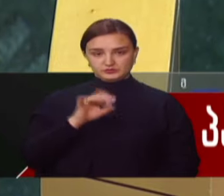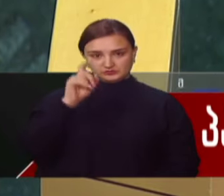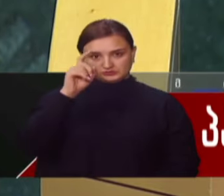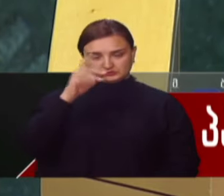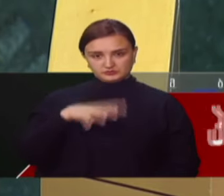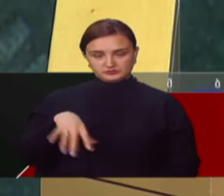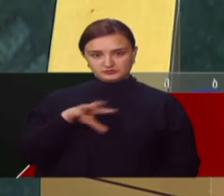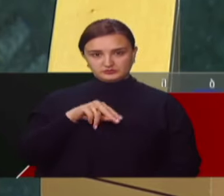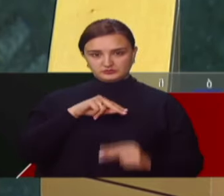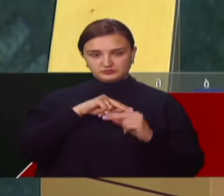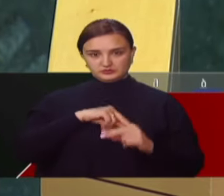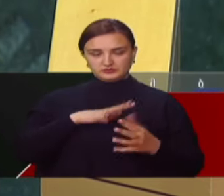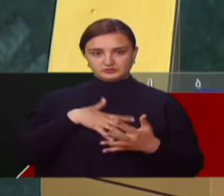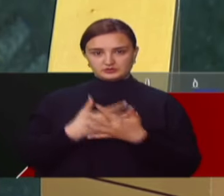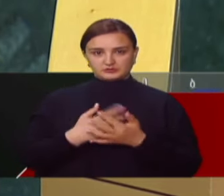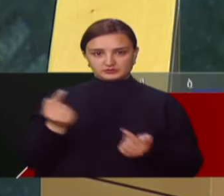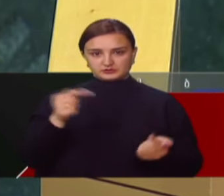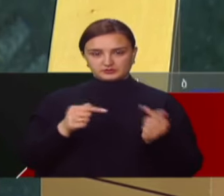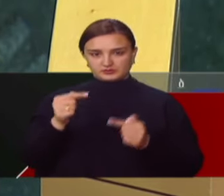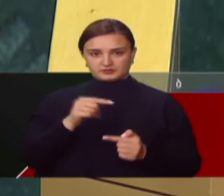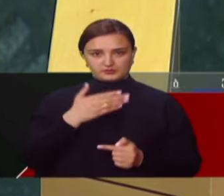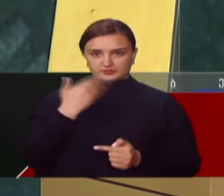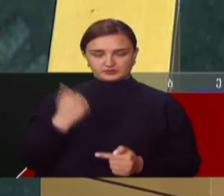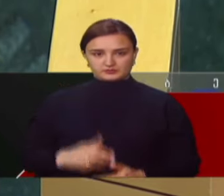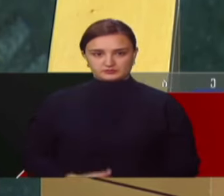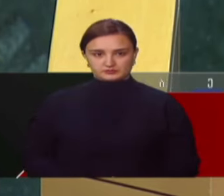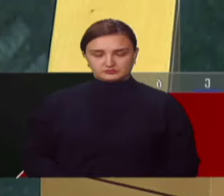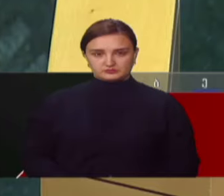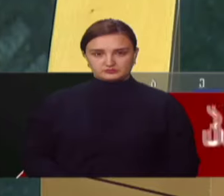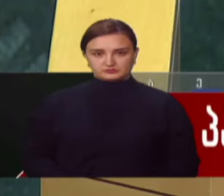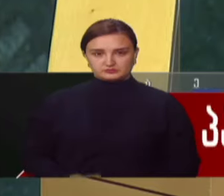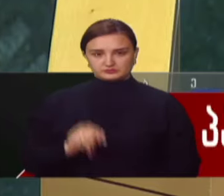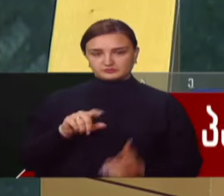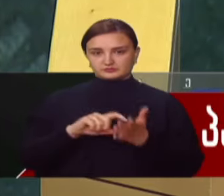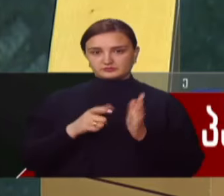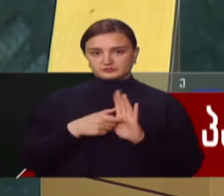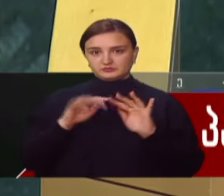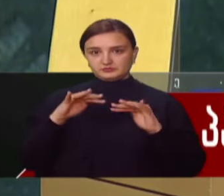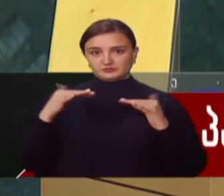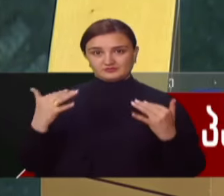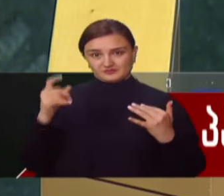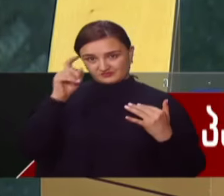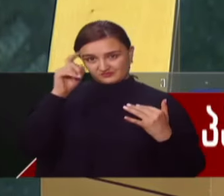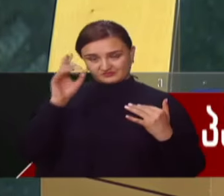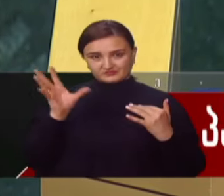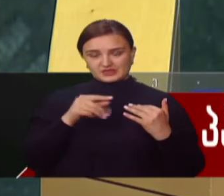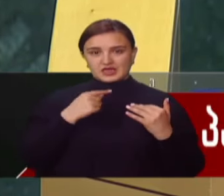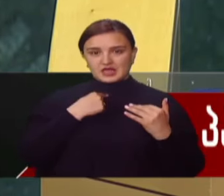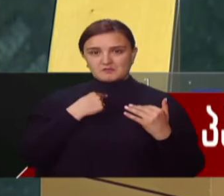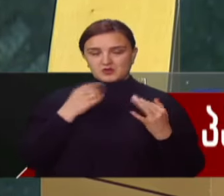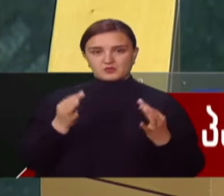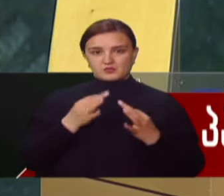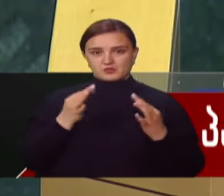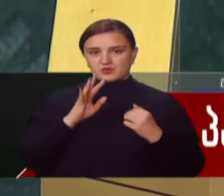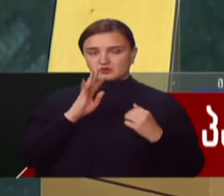ისინი დამსახურების მიხედვით არიან? Არ არიან დამსახურების მიხედვით. Ამ დარბაში არიან კაცები ვისაც ხმა არ მოუღია